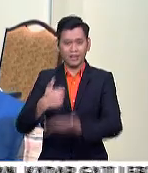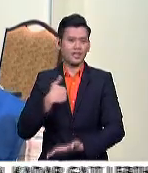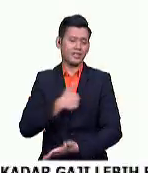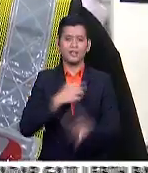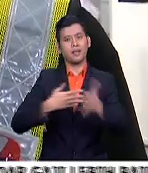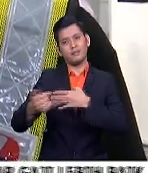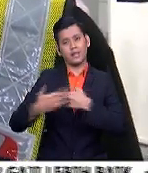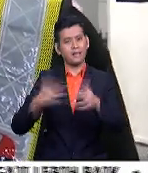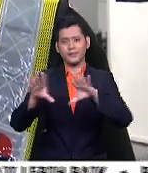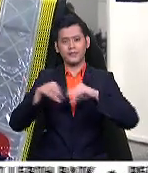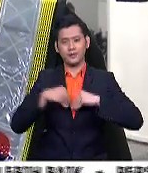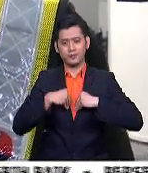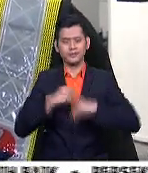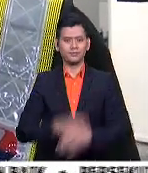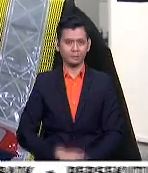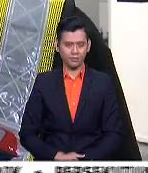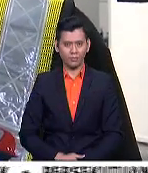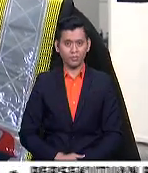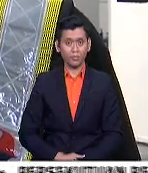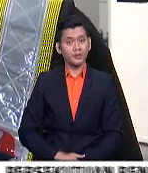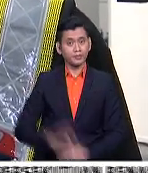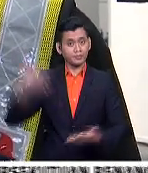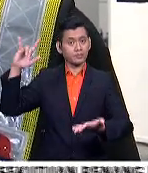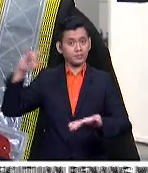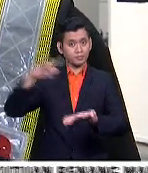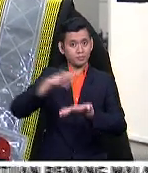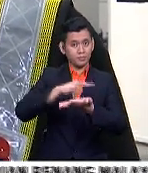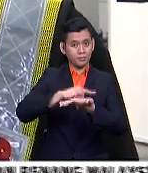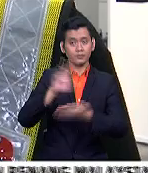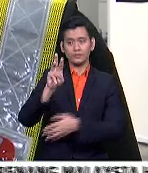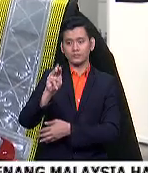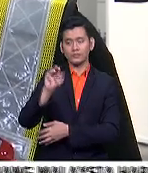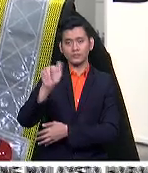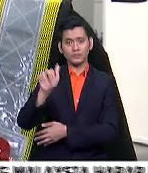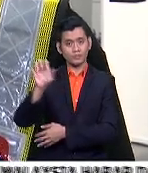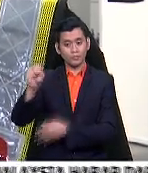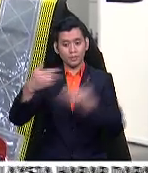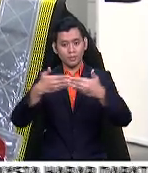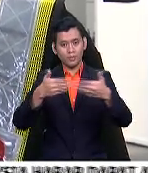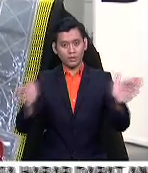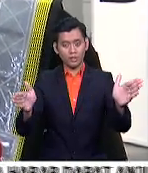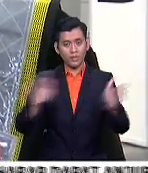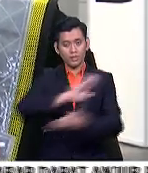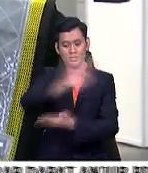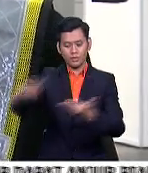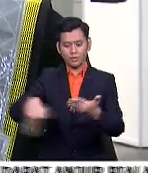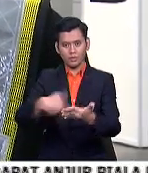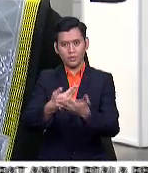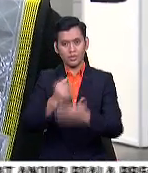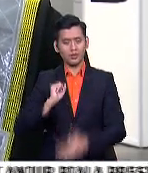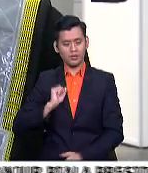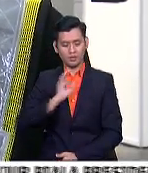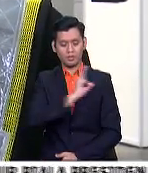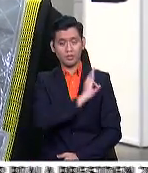je. Malaysia lah dia membuka kepada staff-staff kami program MH